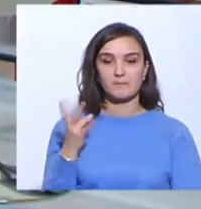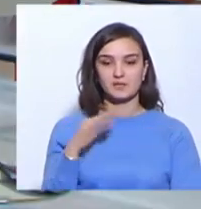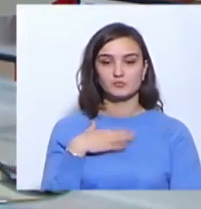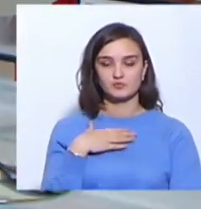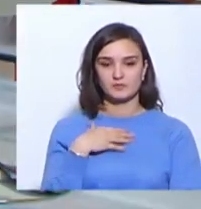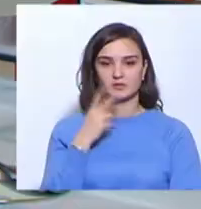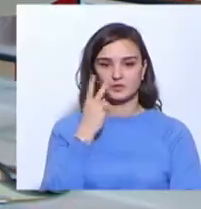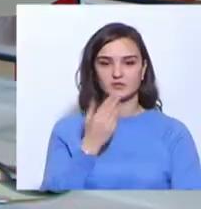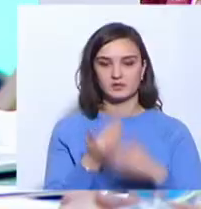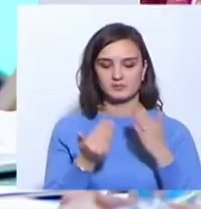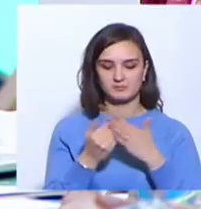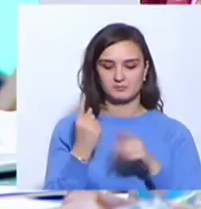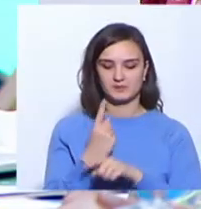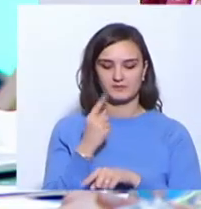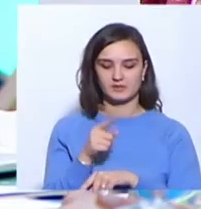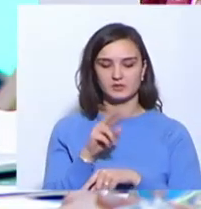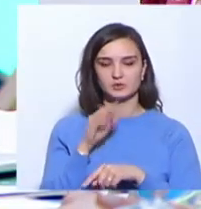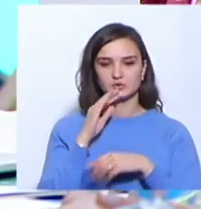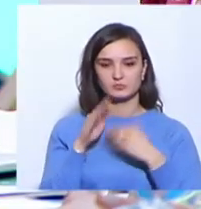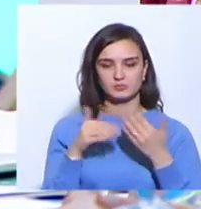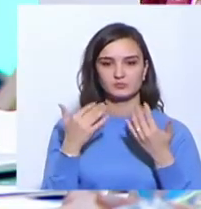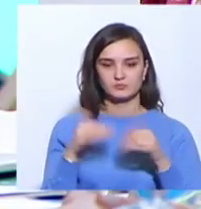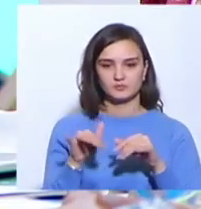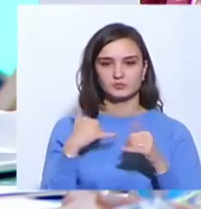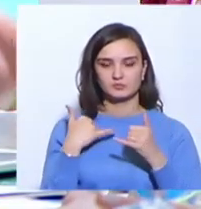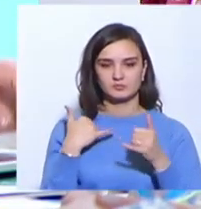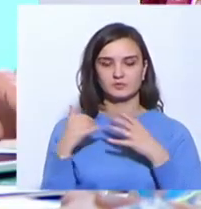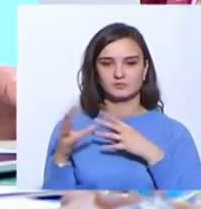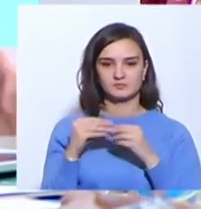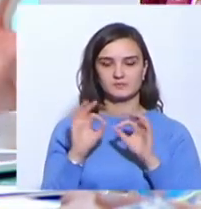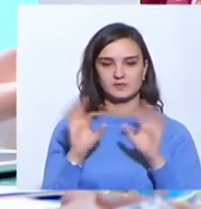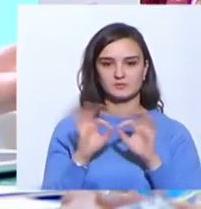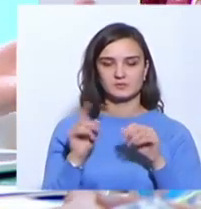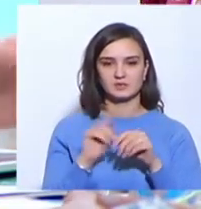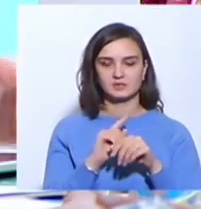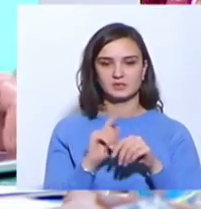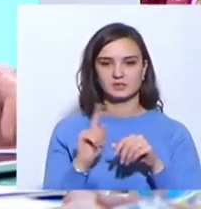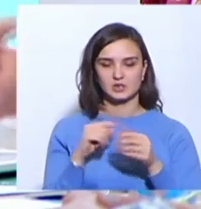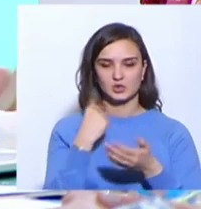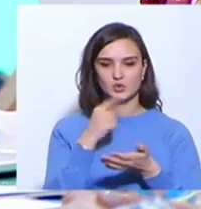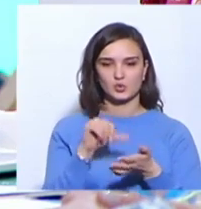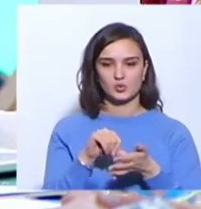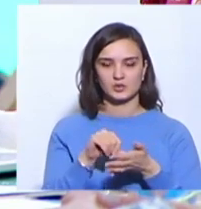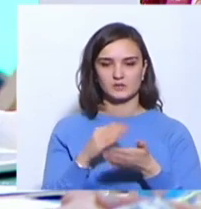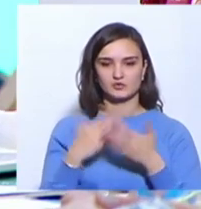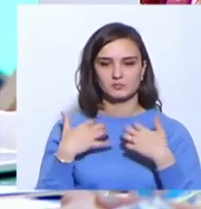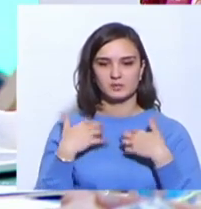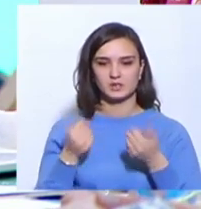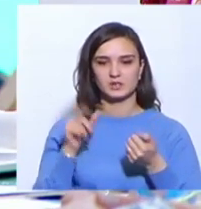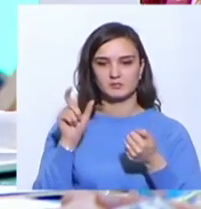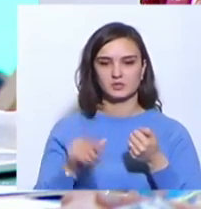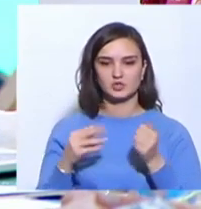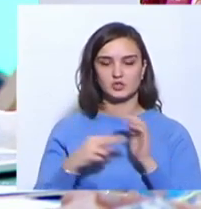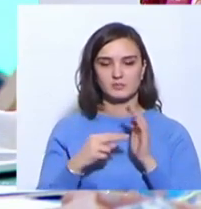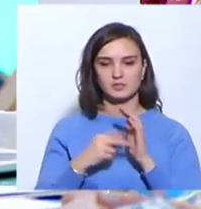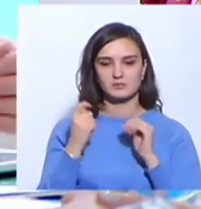ჩვენ გაუშვებთ ამას პირველად და შემდეგ უკვე სტუმრებთან ერთად ვისაუბრებთ, რა როლი აქვს ჯანმრთელი ადამიანის